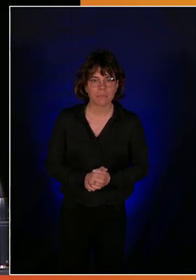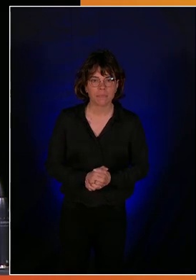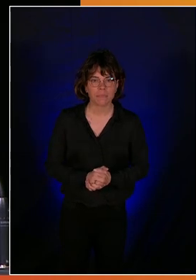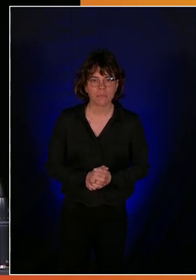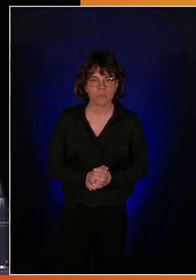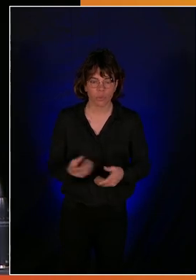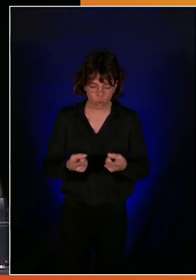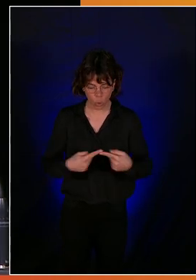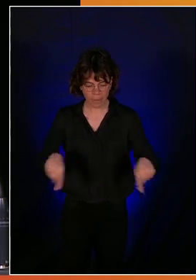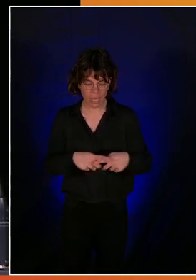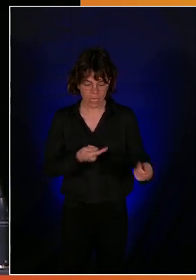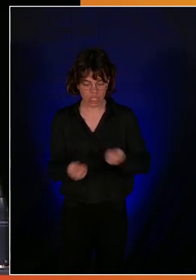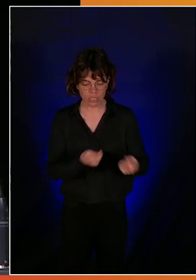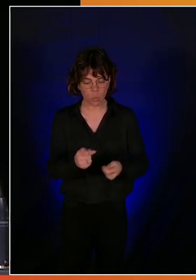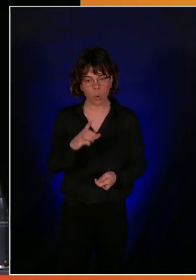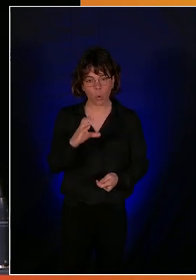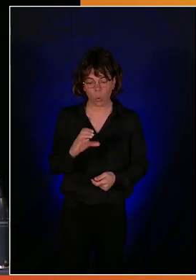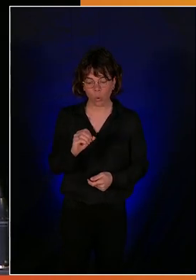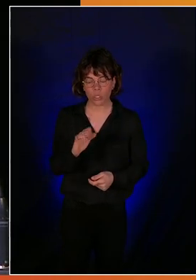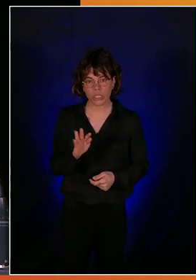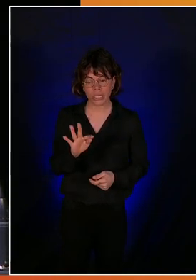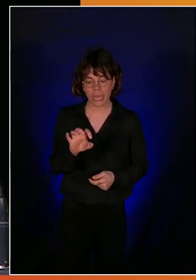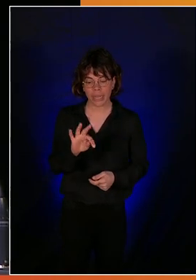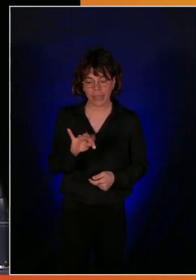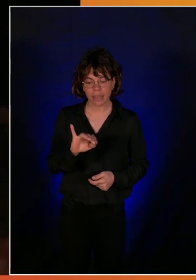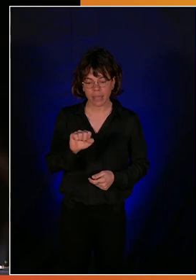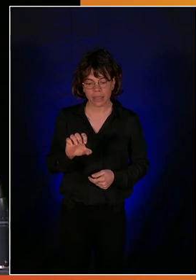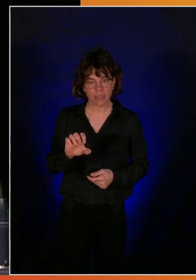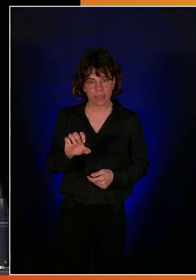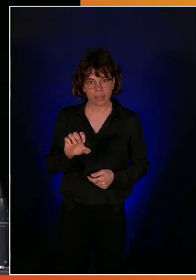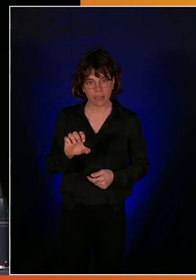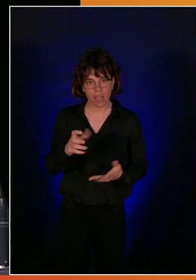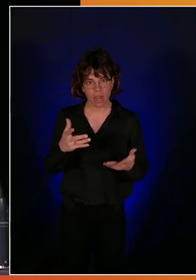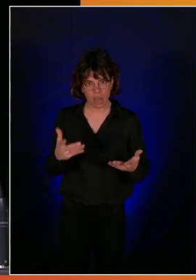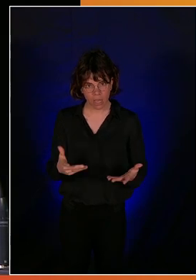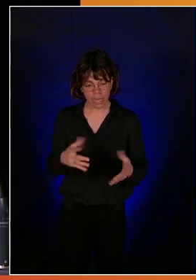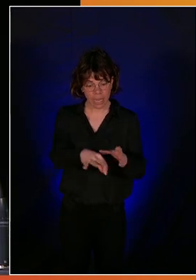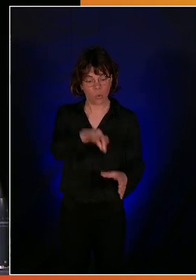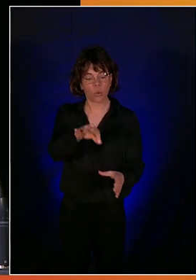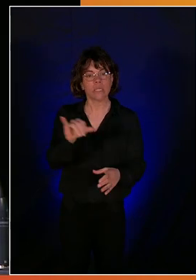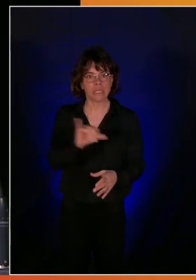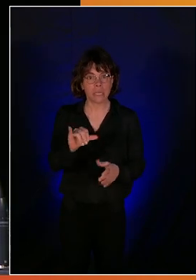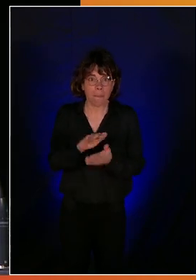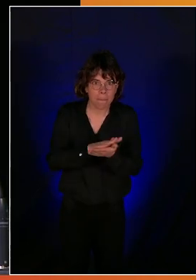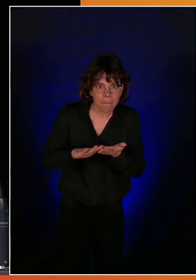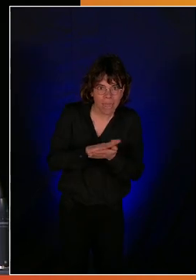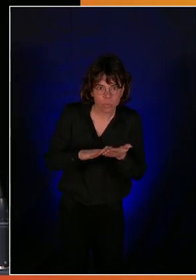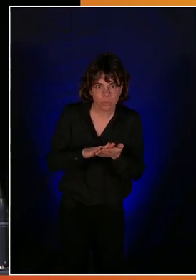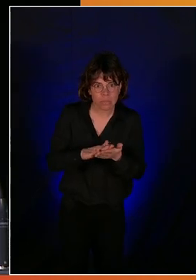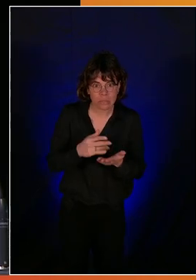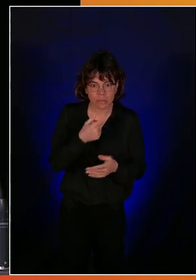le comité de gestion Cogetis. Donc ont été élus, alors excusez-moi si